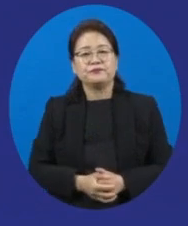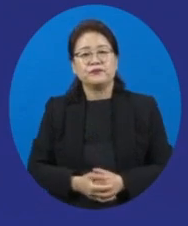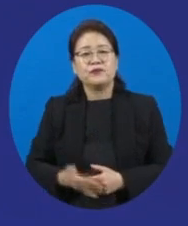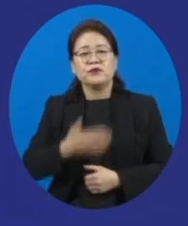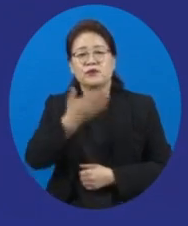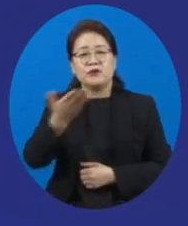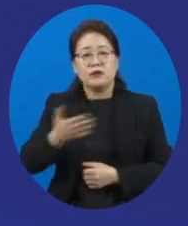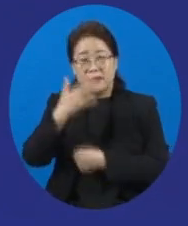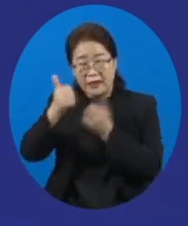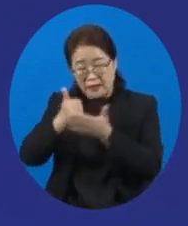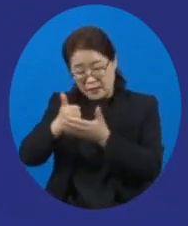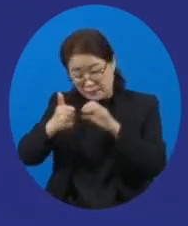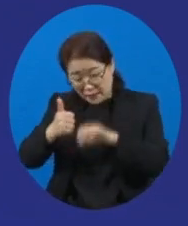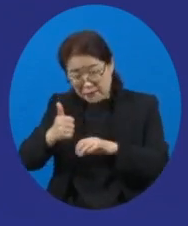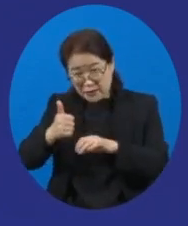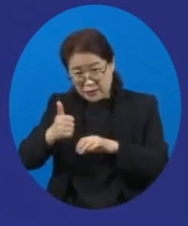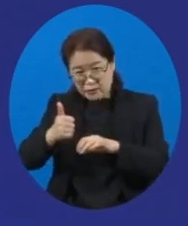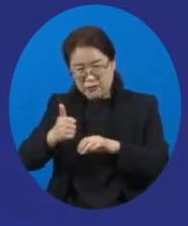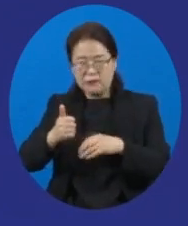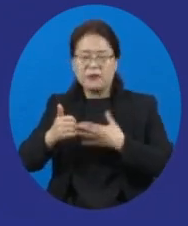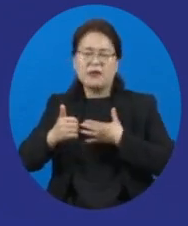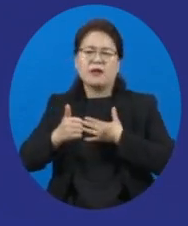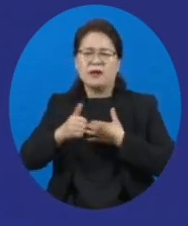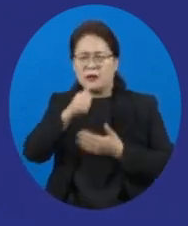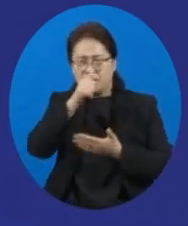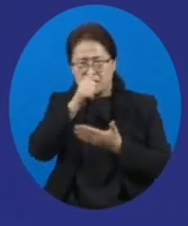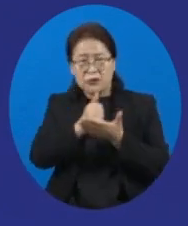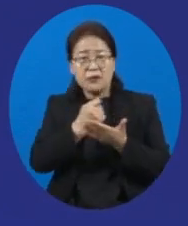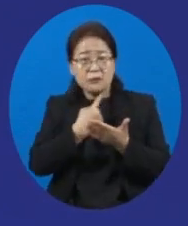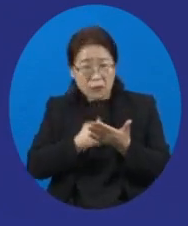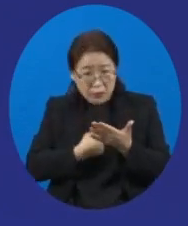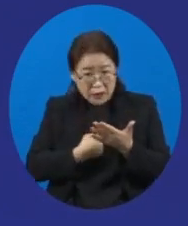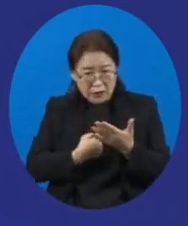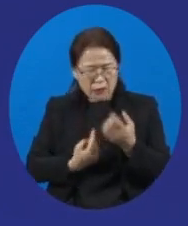하나님 앞에서는요, 내가 죄를 짓는